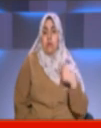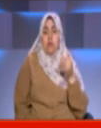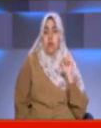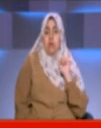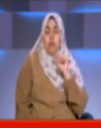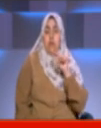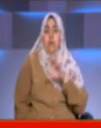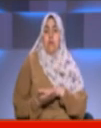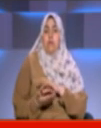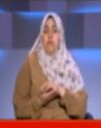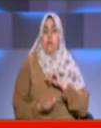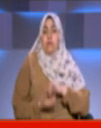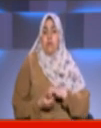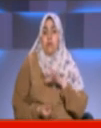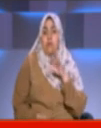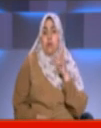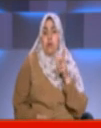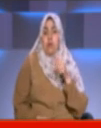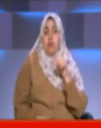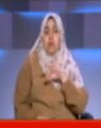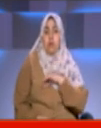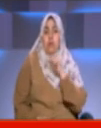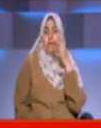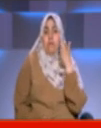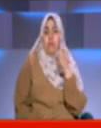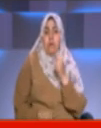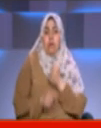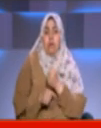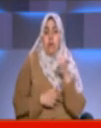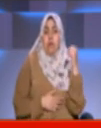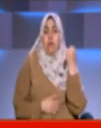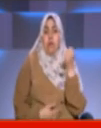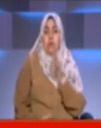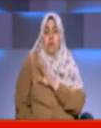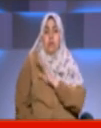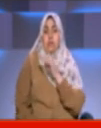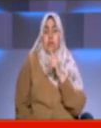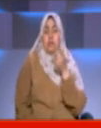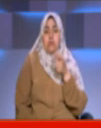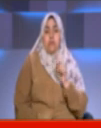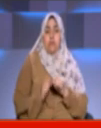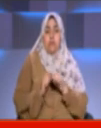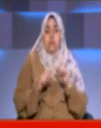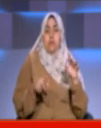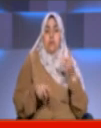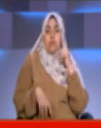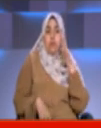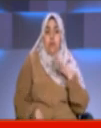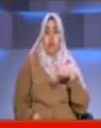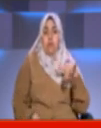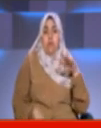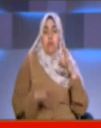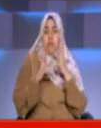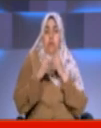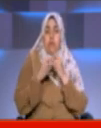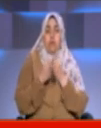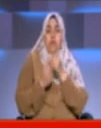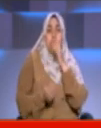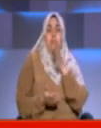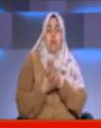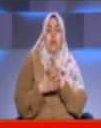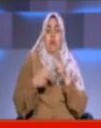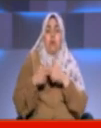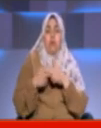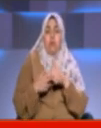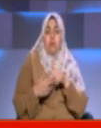نوع من رد الفعل القوي السلبي لما نشر. النشطاء ومنظمات حقوقية رفضت